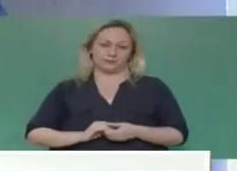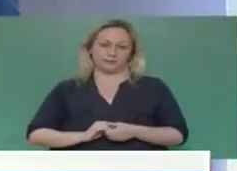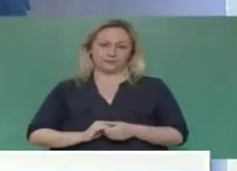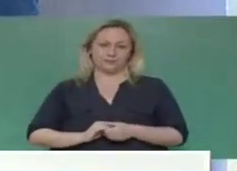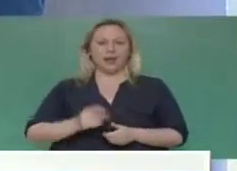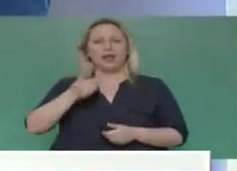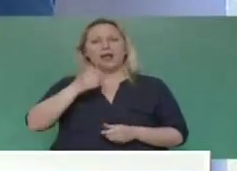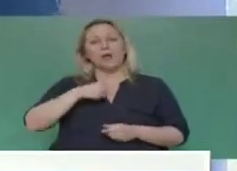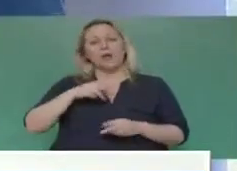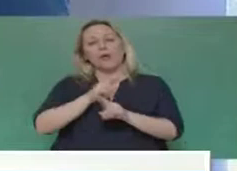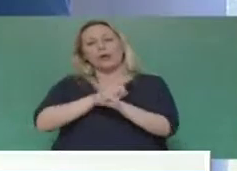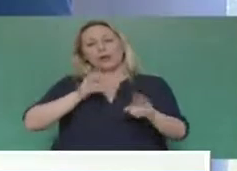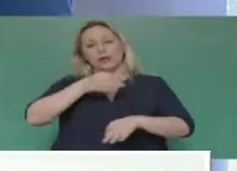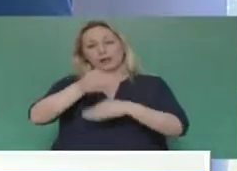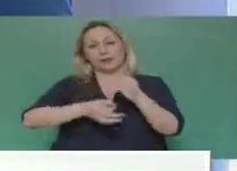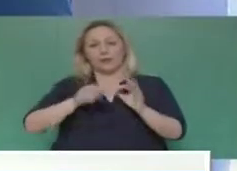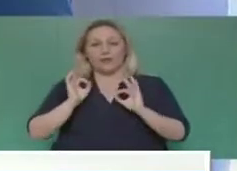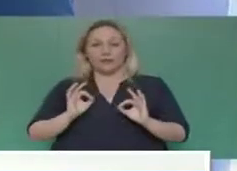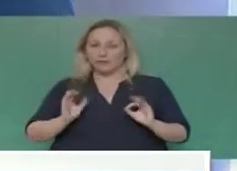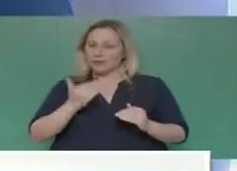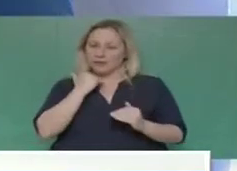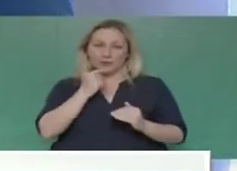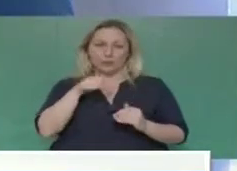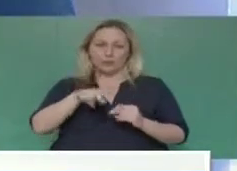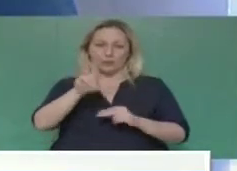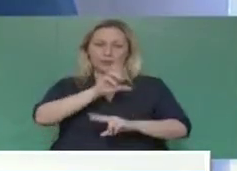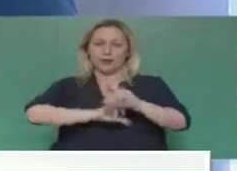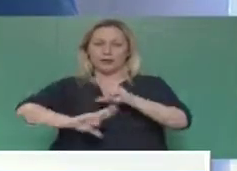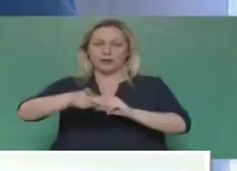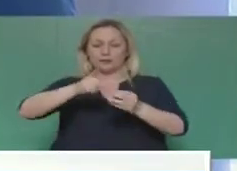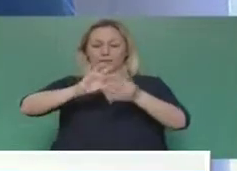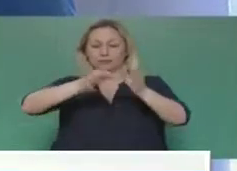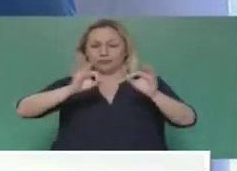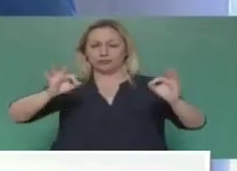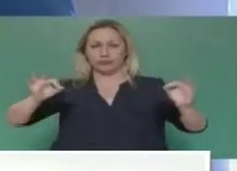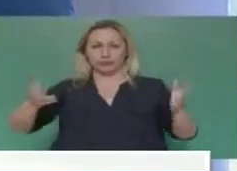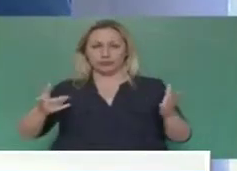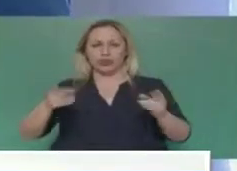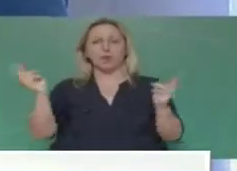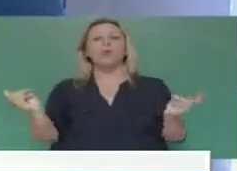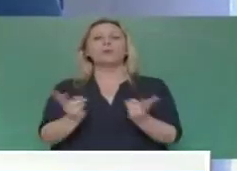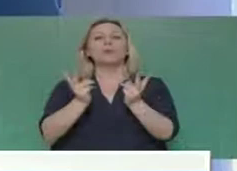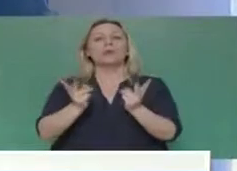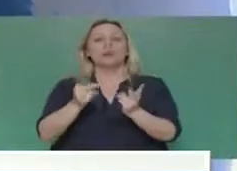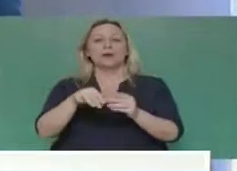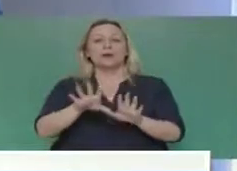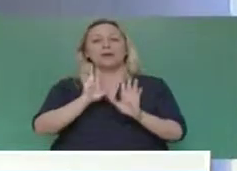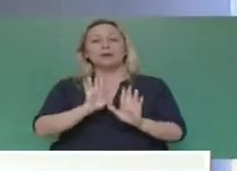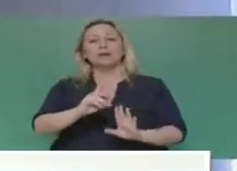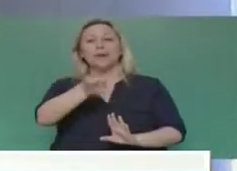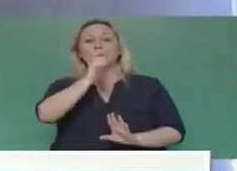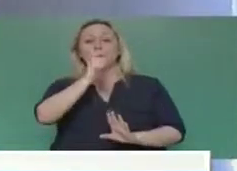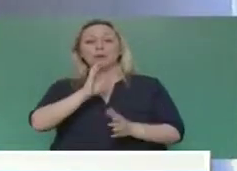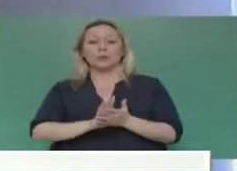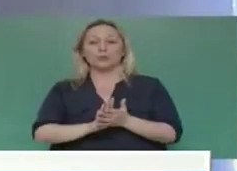θα είμαι ξεκάθαρος. Φυσικά και δεν μπορούμε να μιλήσουμε εκτεταμένα. Θα μιλήσουμε κυρίως πολιτικά. Εγώ θα μιλήσω με